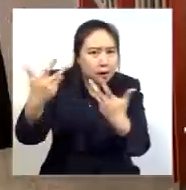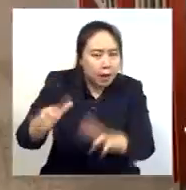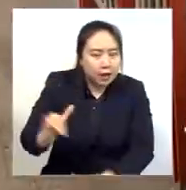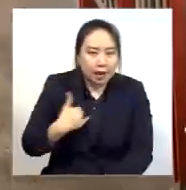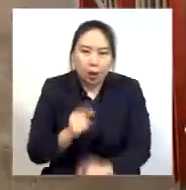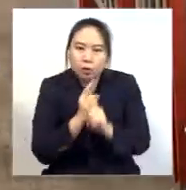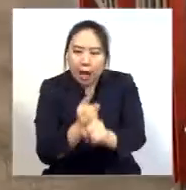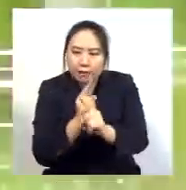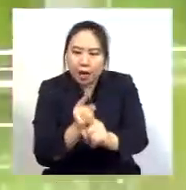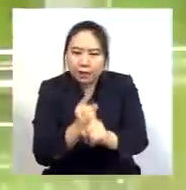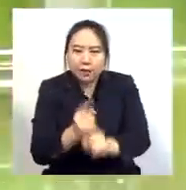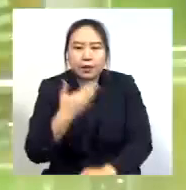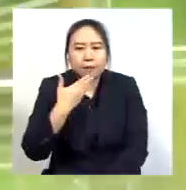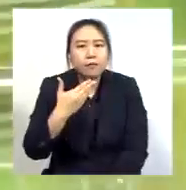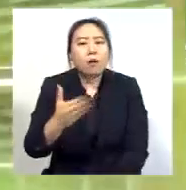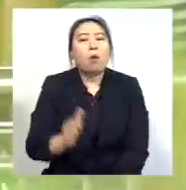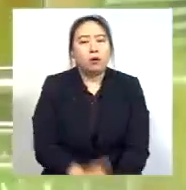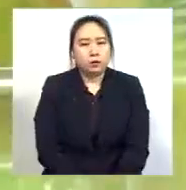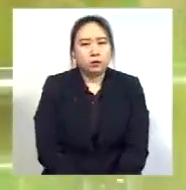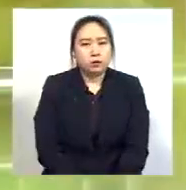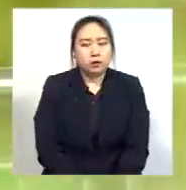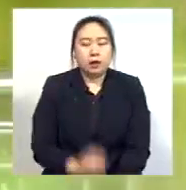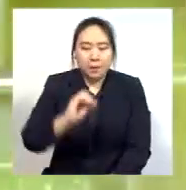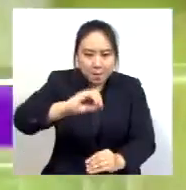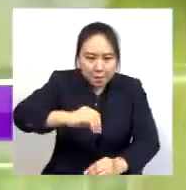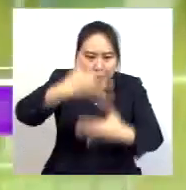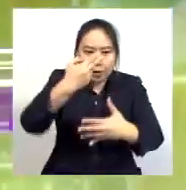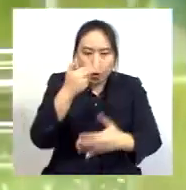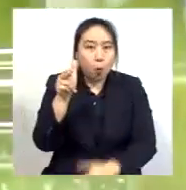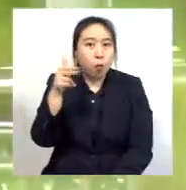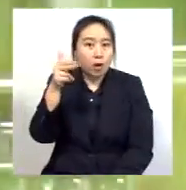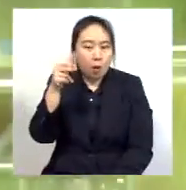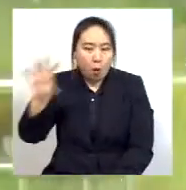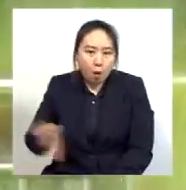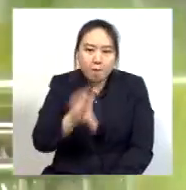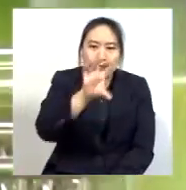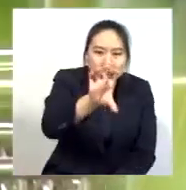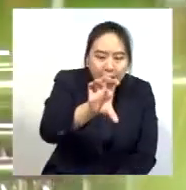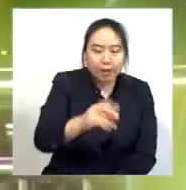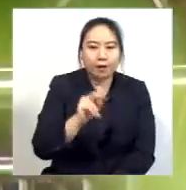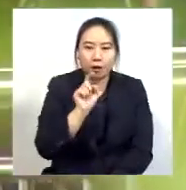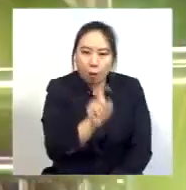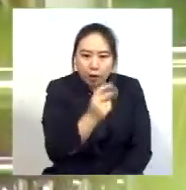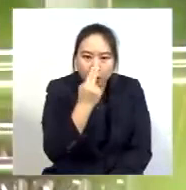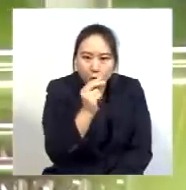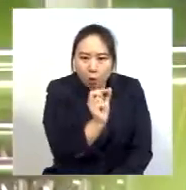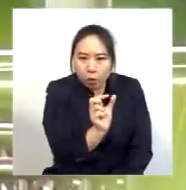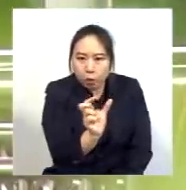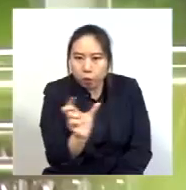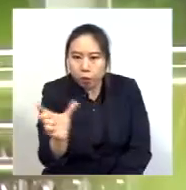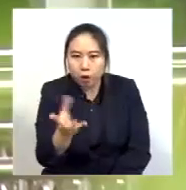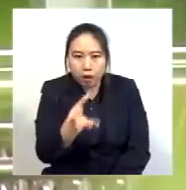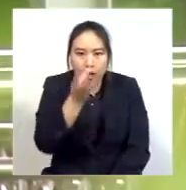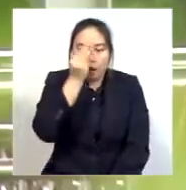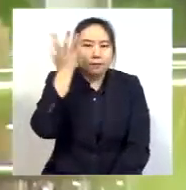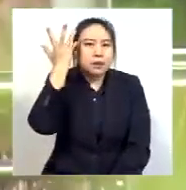ราติดตามตลอดเวลา ใช่แล้วบางทีอไปก็ยังไปเจอคลิปที่เอามาแปะกันเอาไว้อีกเนี่ยนะคะมันก็จะยิ่งทำให้เกิดความเครียดจ